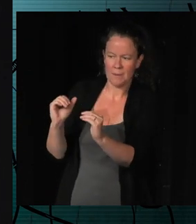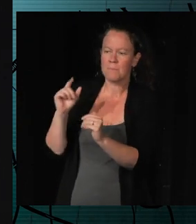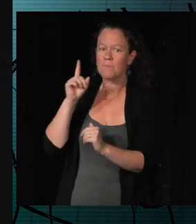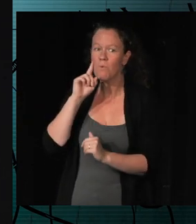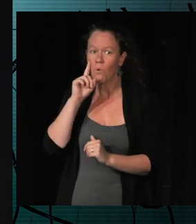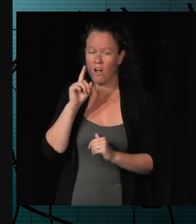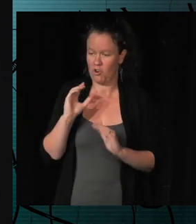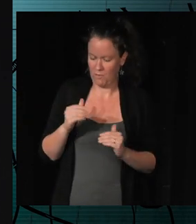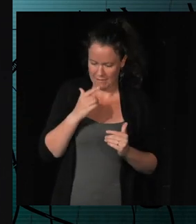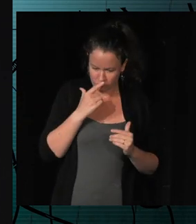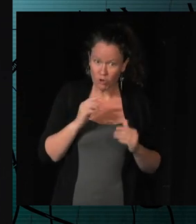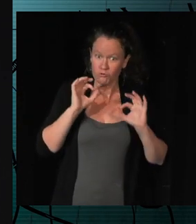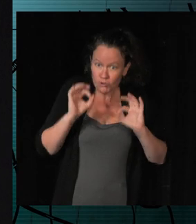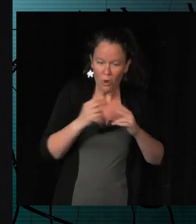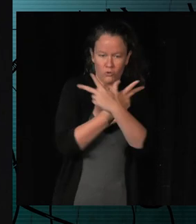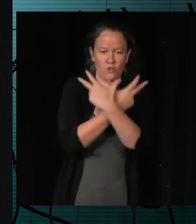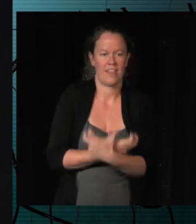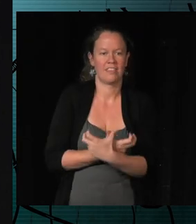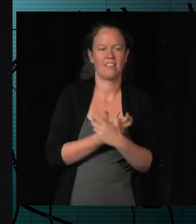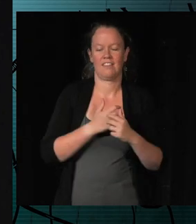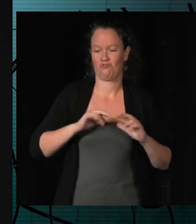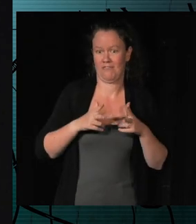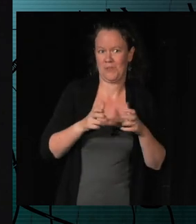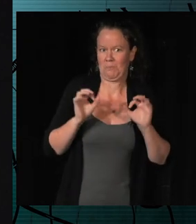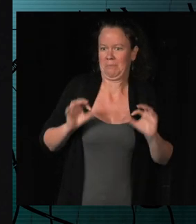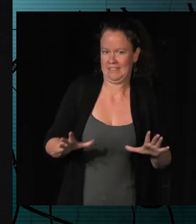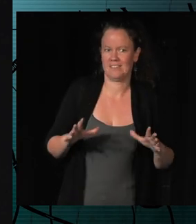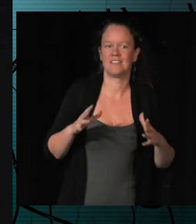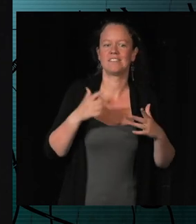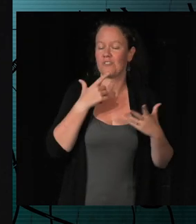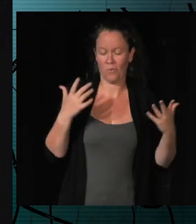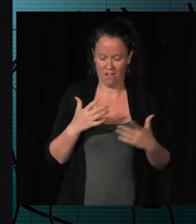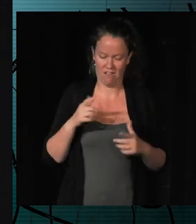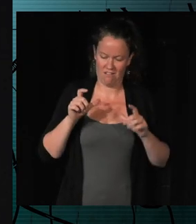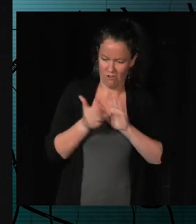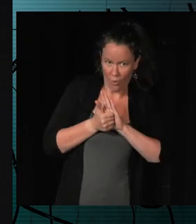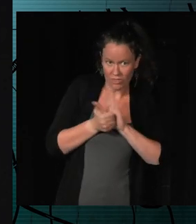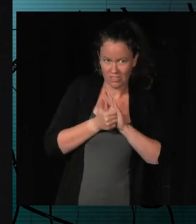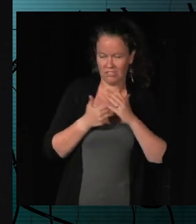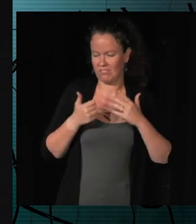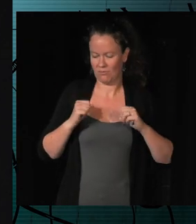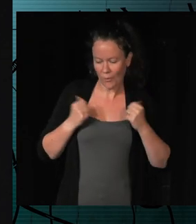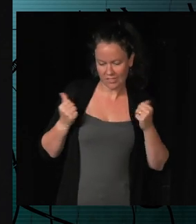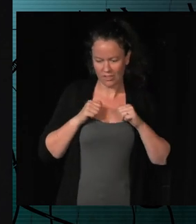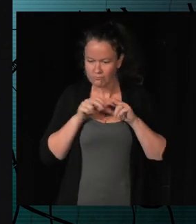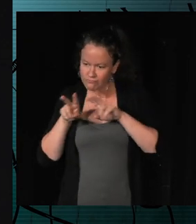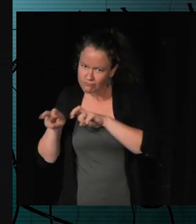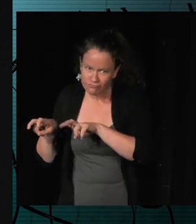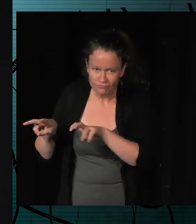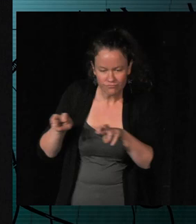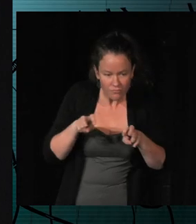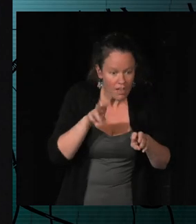garder la structure jeu vidéo donc avec l'idée de on explore un lieu on a des indices qui nous disent quel endroit en soit doit se rendre